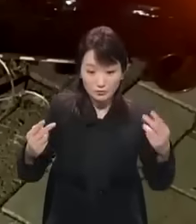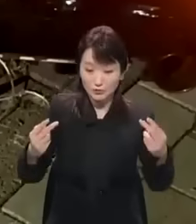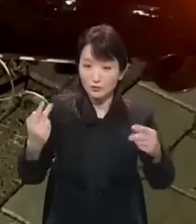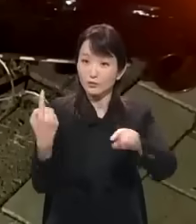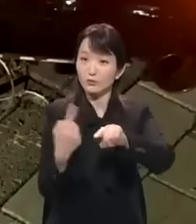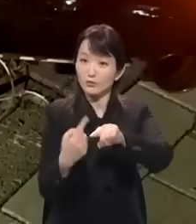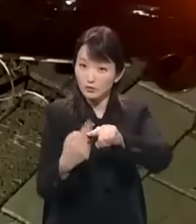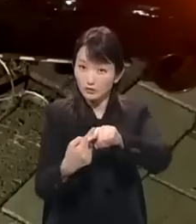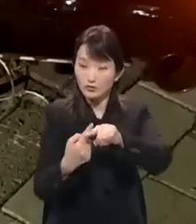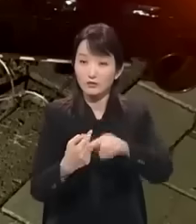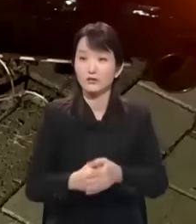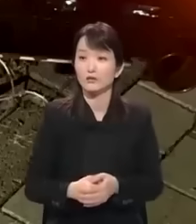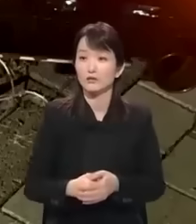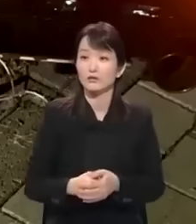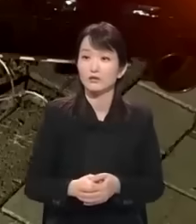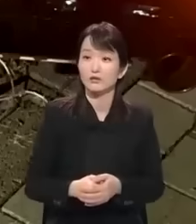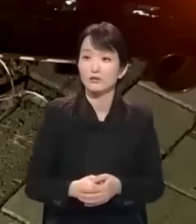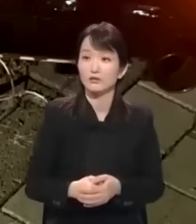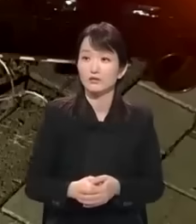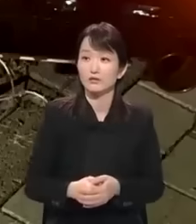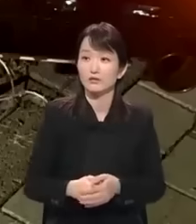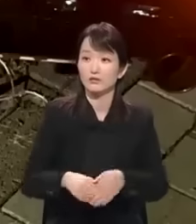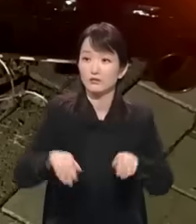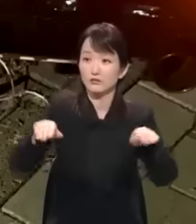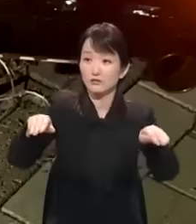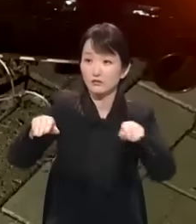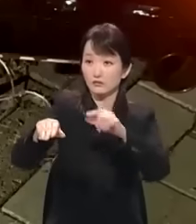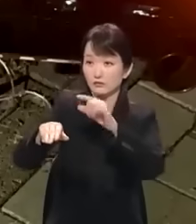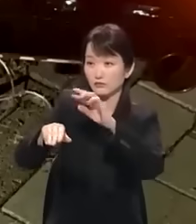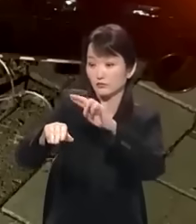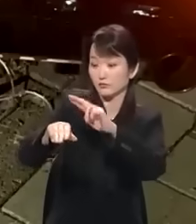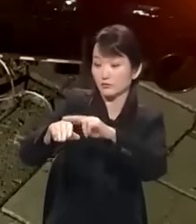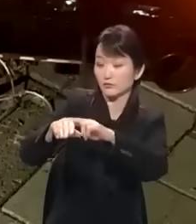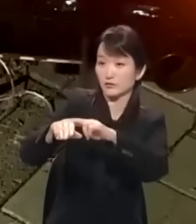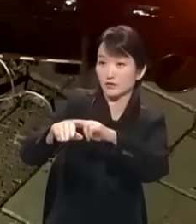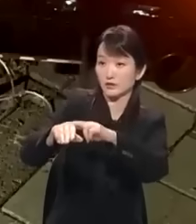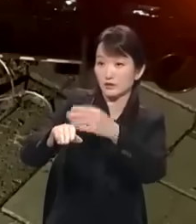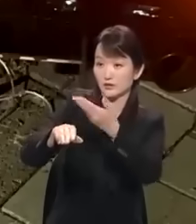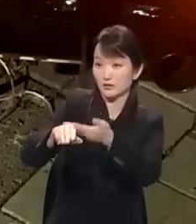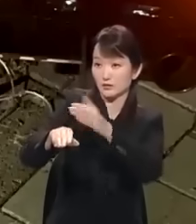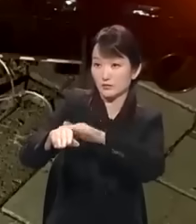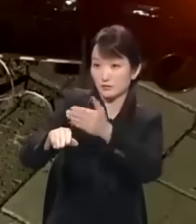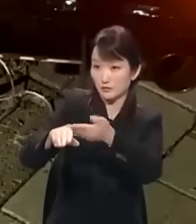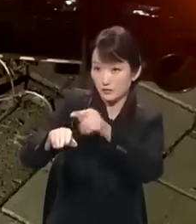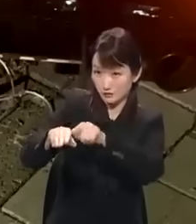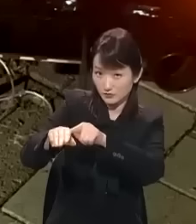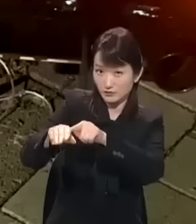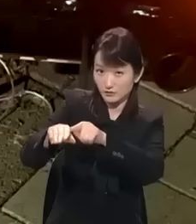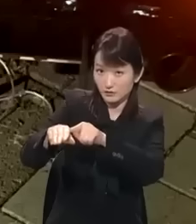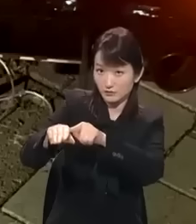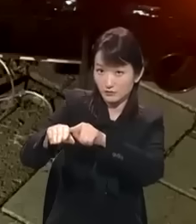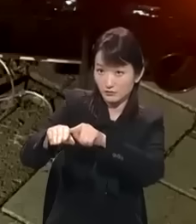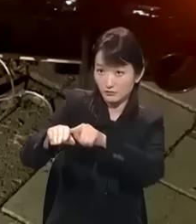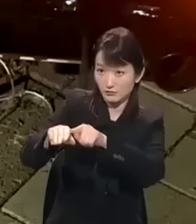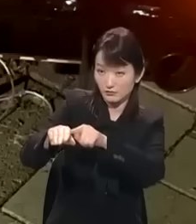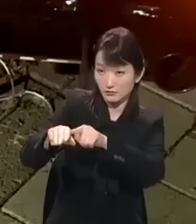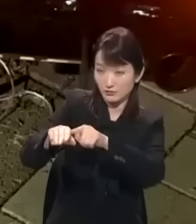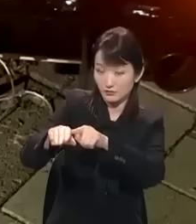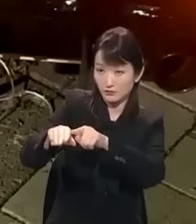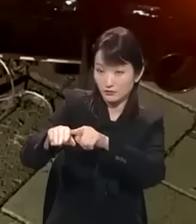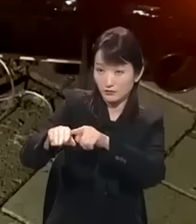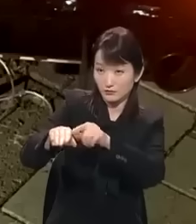않은 문구 저 차 위에 엠블럼 붙어 있는 것도요 튜닝을 해서 정 원래 붙어 있는게 아니라 튜닝을 한 차에 따로 붙인